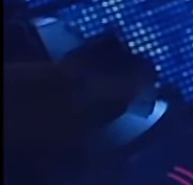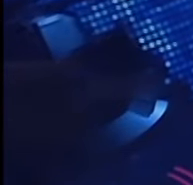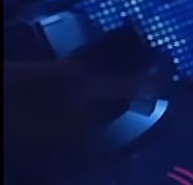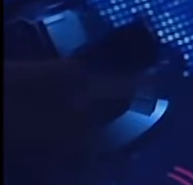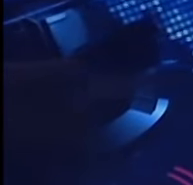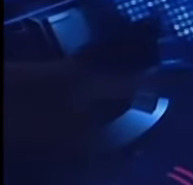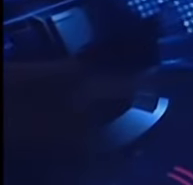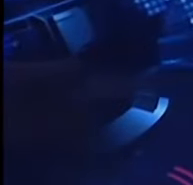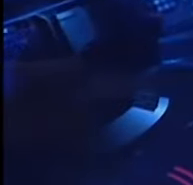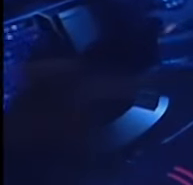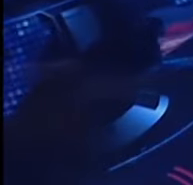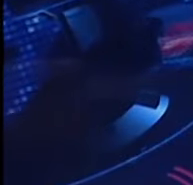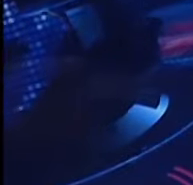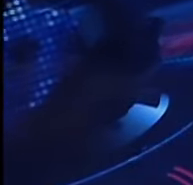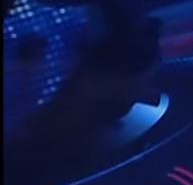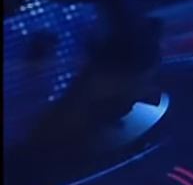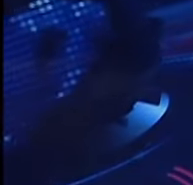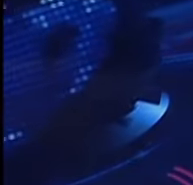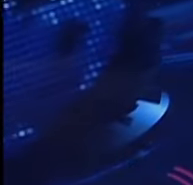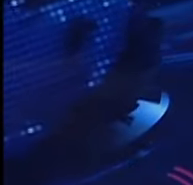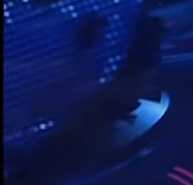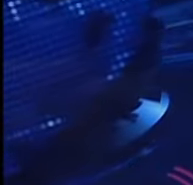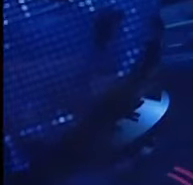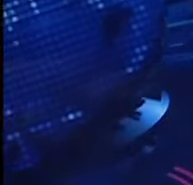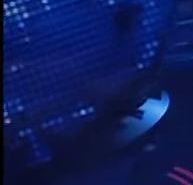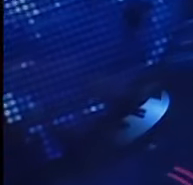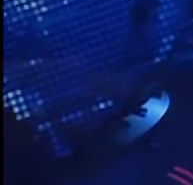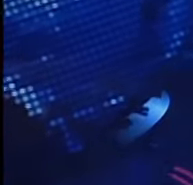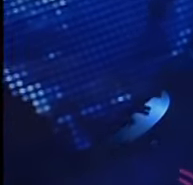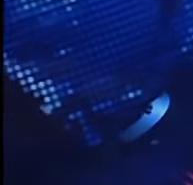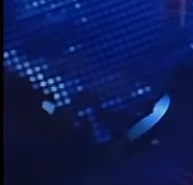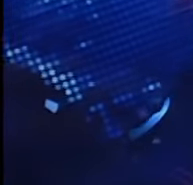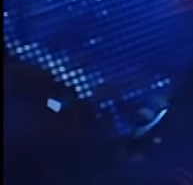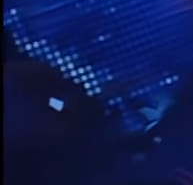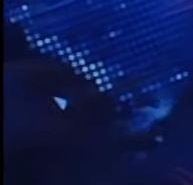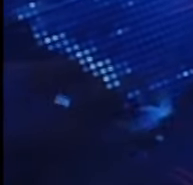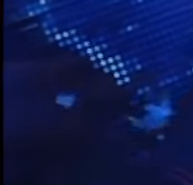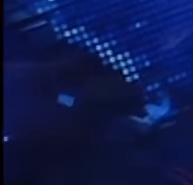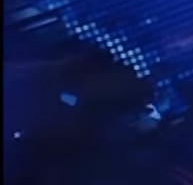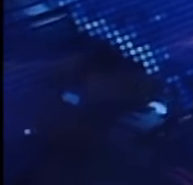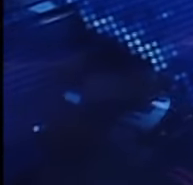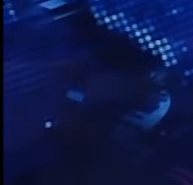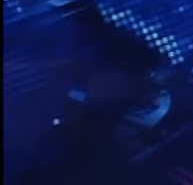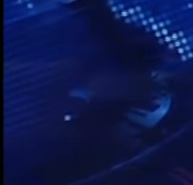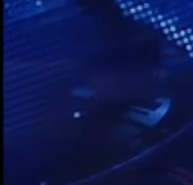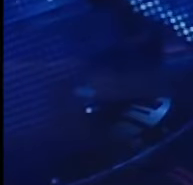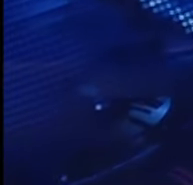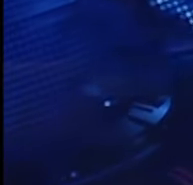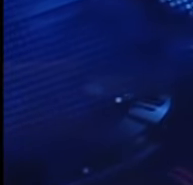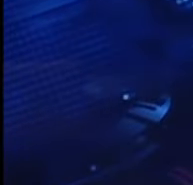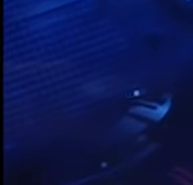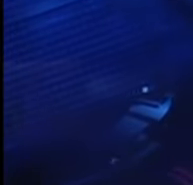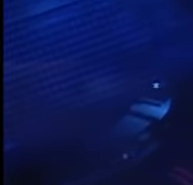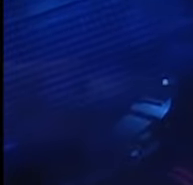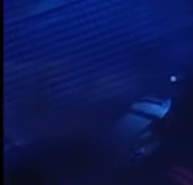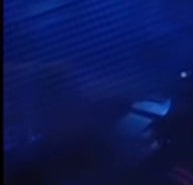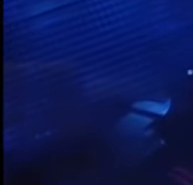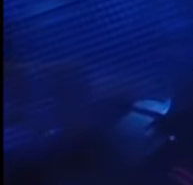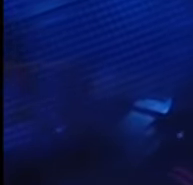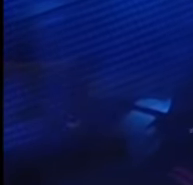ان هناك غاره اسرائيليه في هذه الاثناء في بيروت البعض تحدث عن استهداف منطقه راس